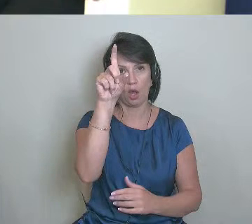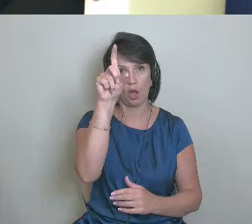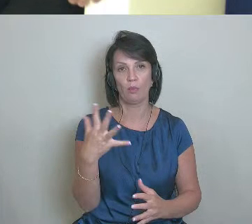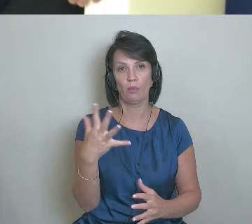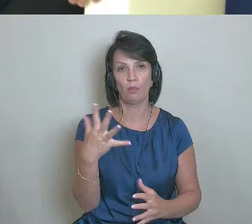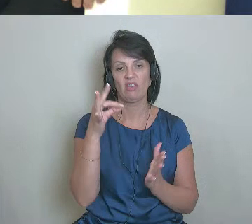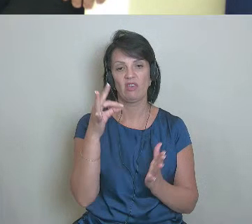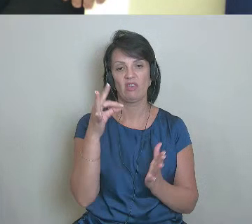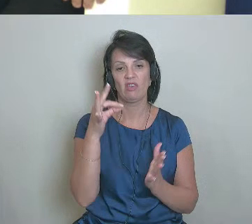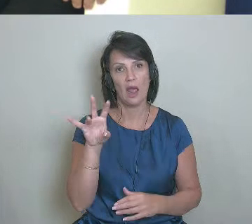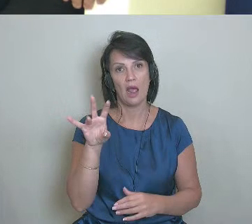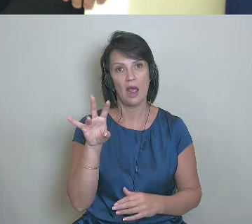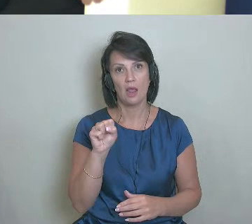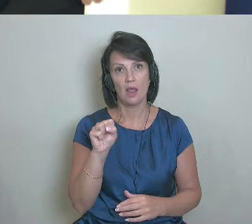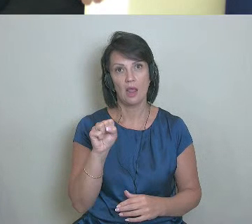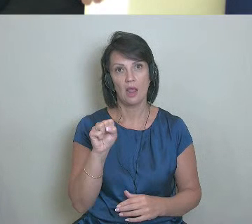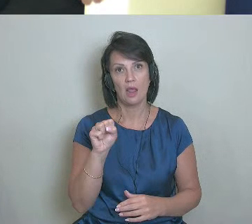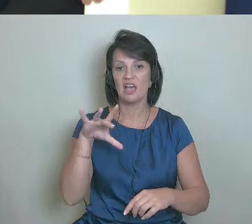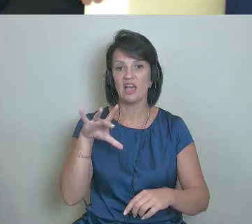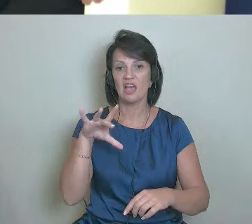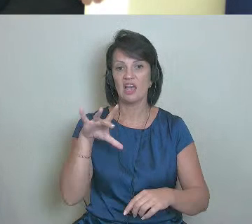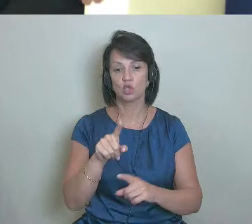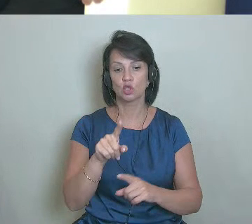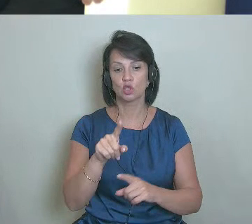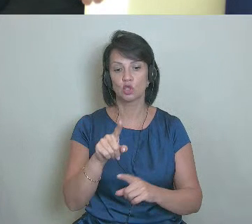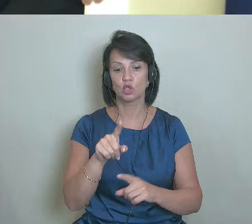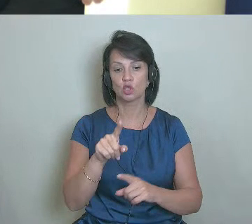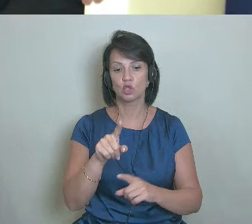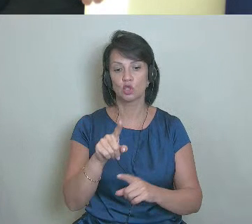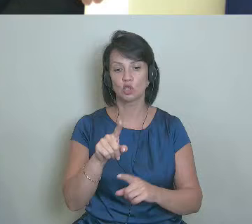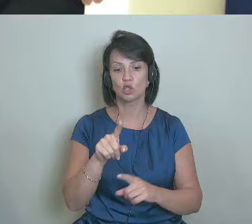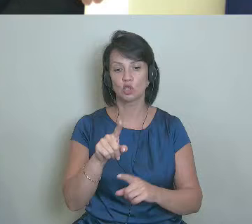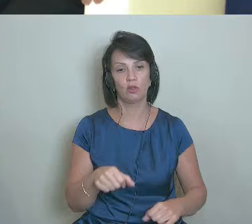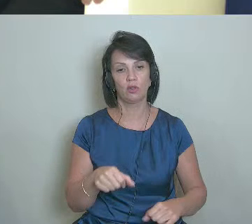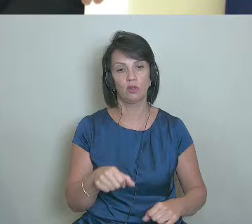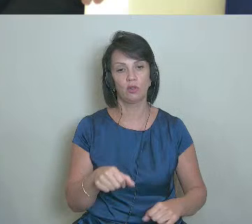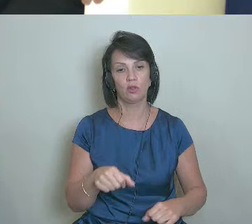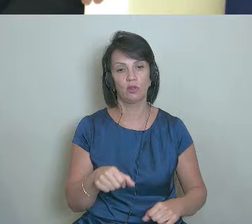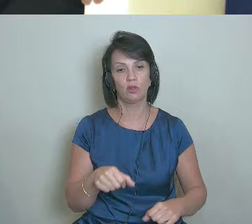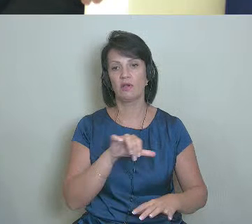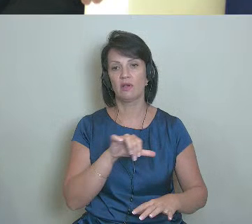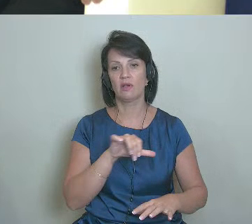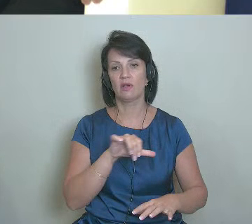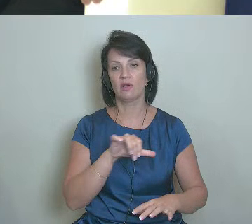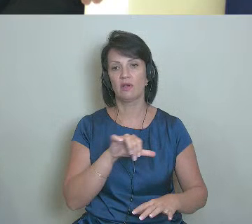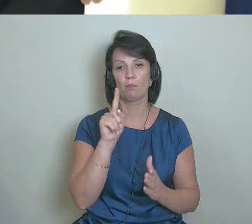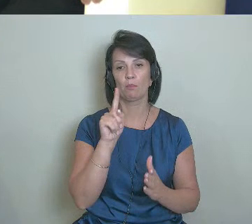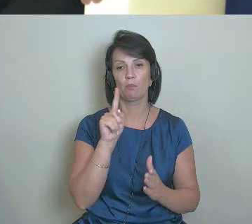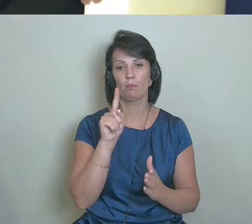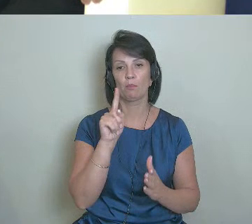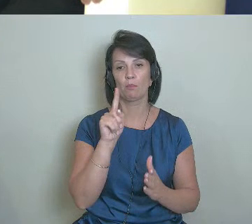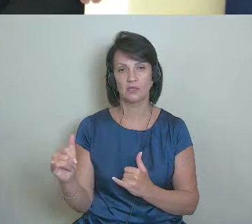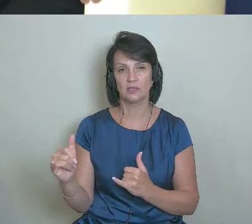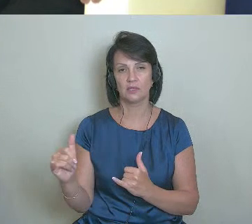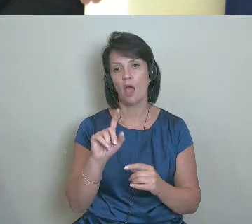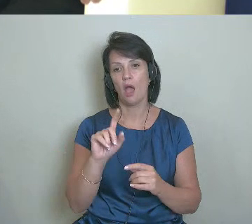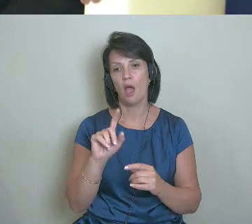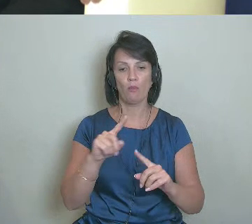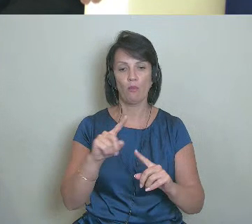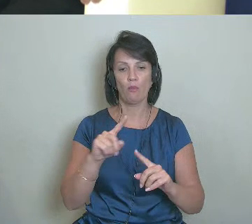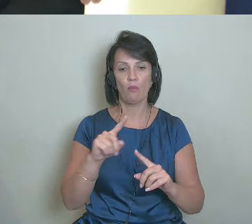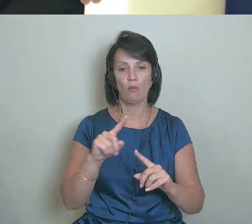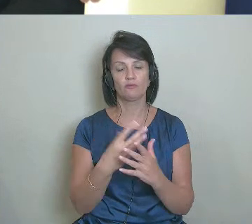Тобто person це that is mentioned важливо. in the register. But the fact that public authorities and local governments